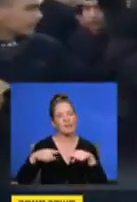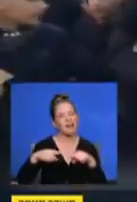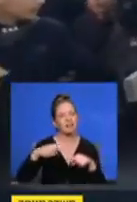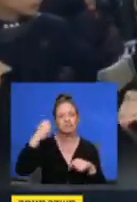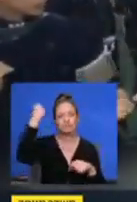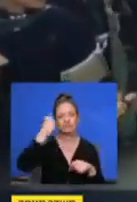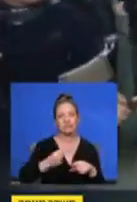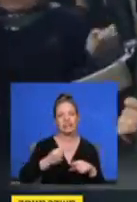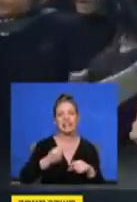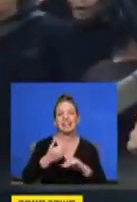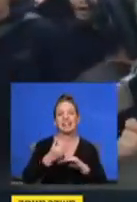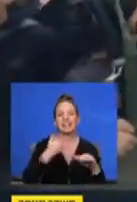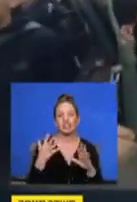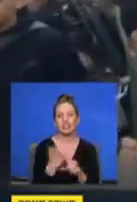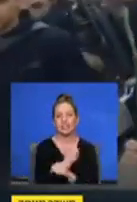זממה. כפירו!